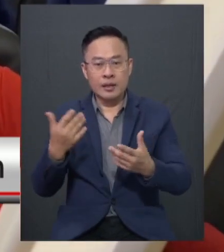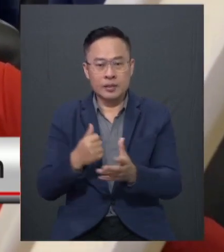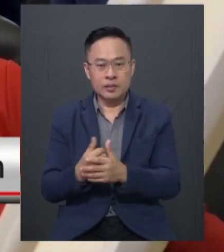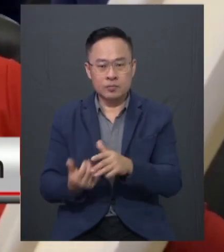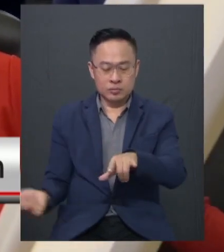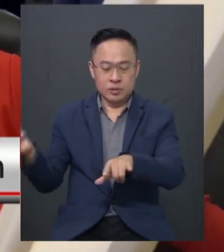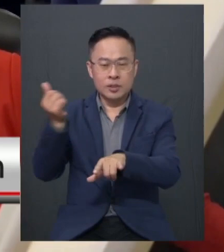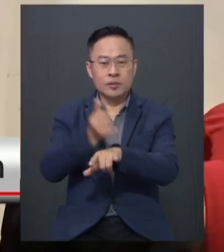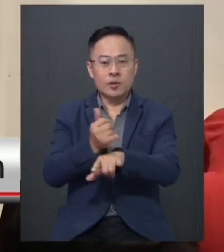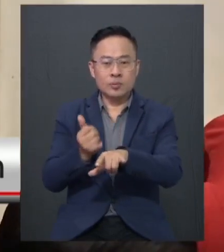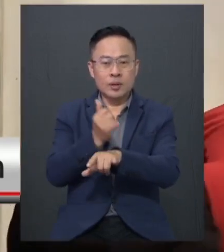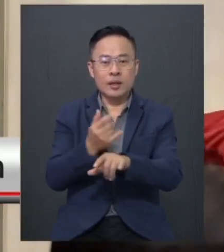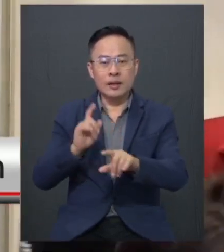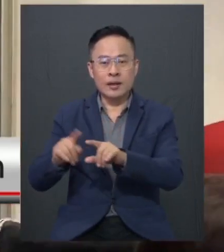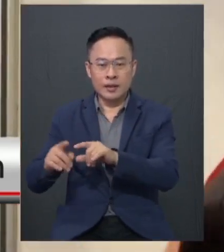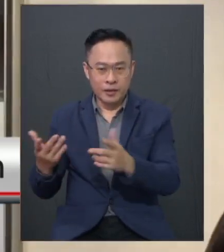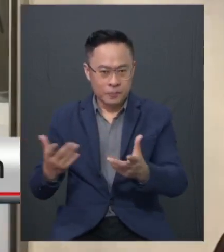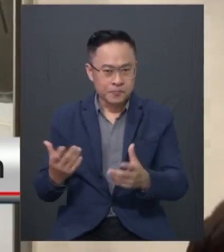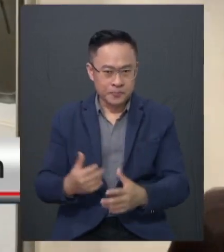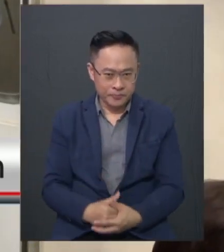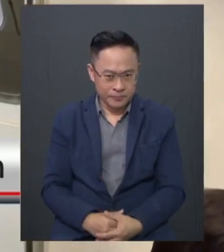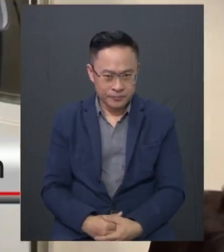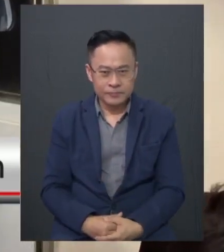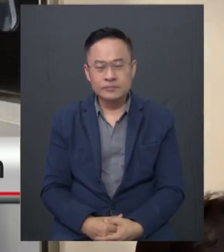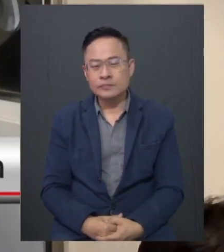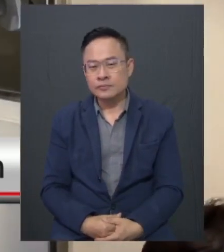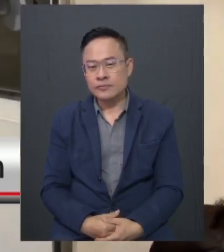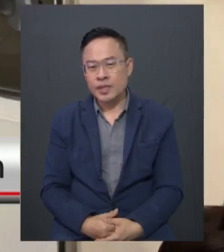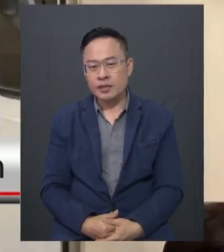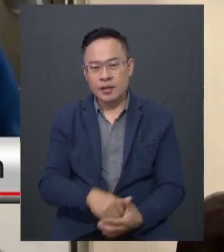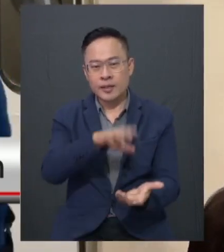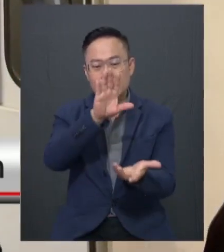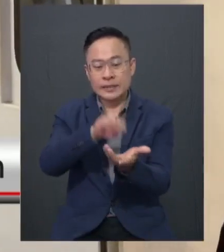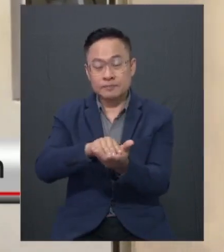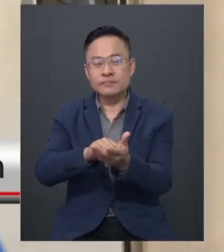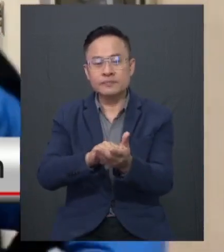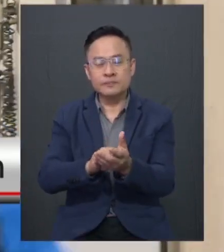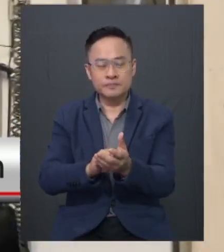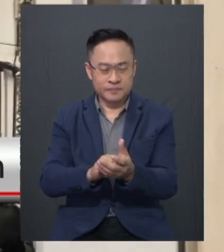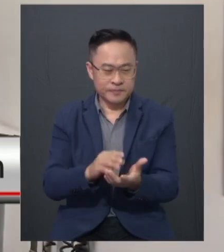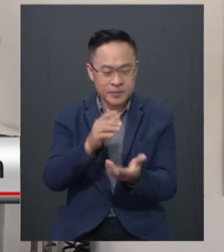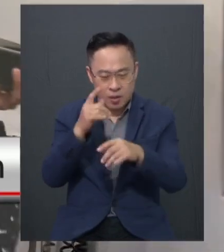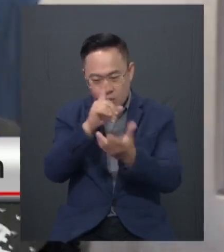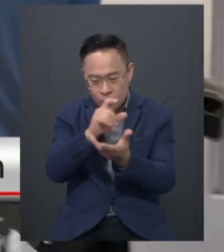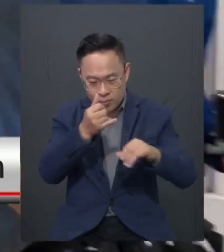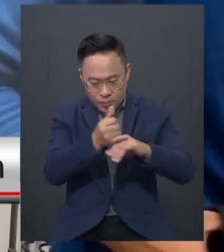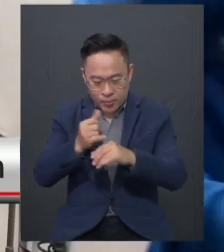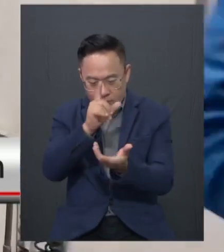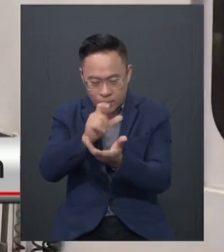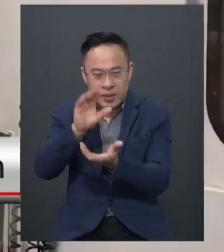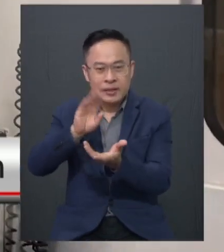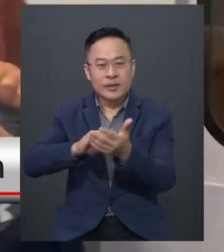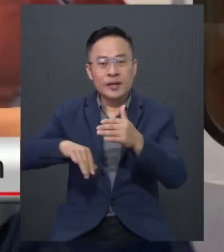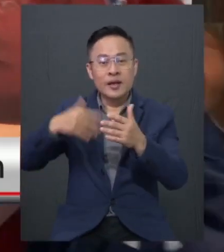ปกันนะบนเครื่องนะฮะ แล้วมีสาวแอร์มาร่วมถ่ายด้วยแอร์โฮสเตส นะถ่ายรูปเป็นที่ระลึกหน่อยนะครับนอกจากนี้ครับกฤษดายังบอกด้วยนะครับว่า